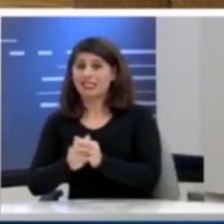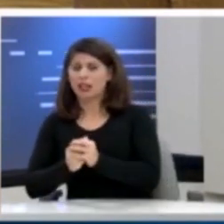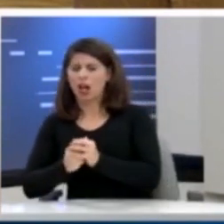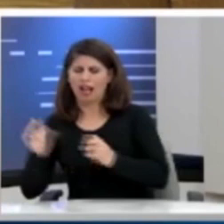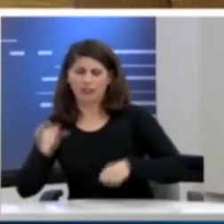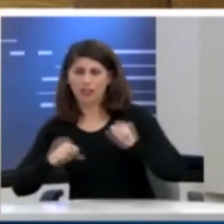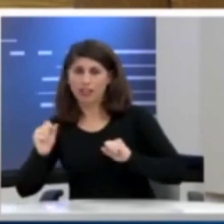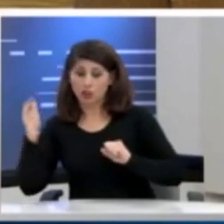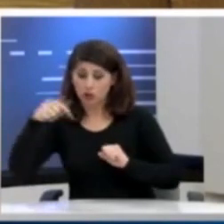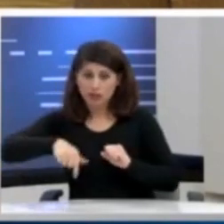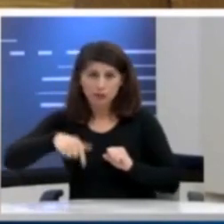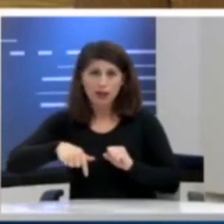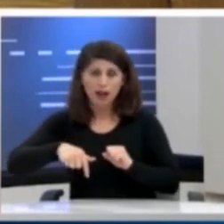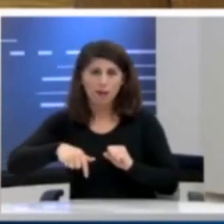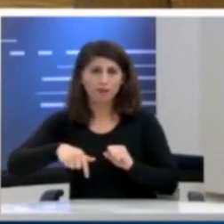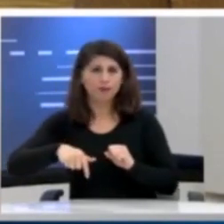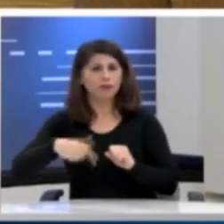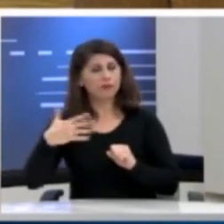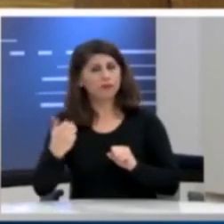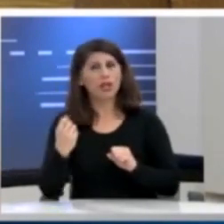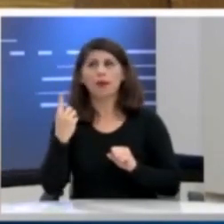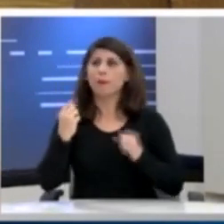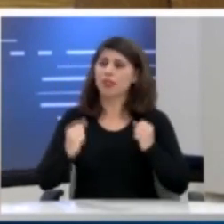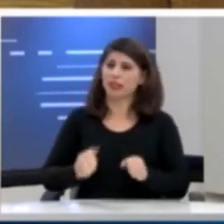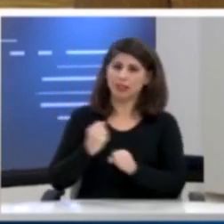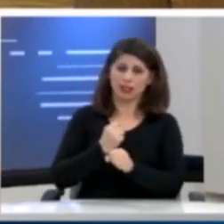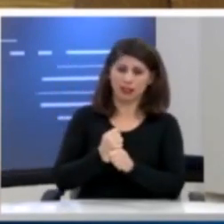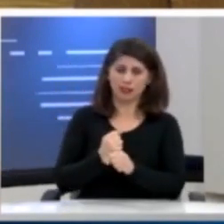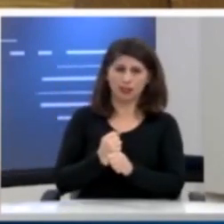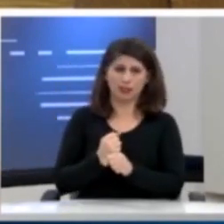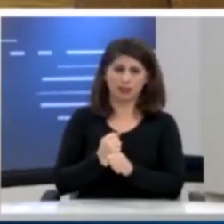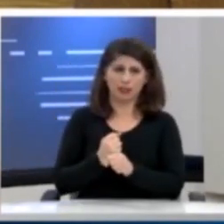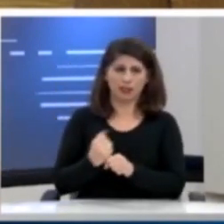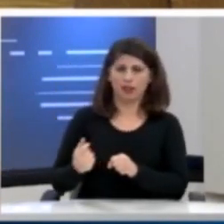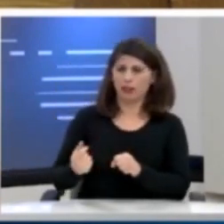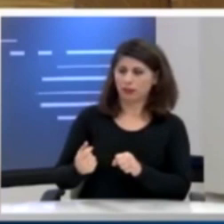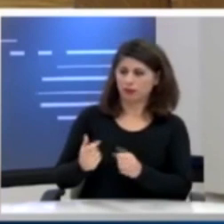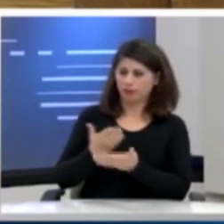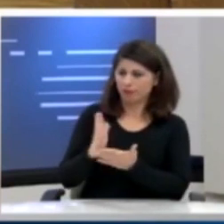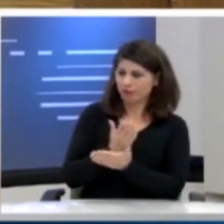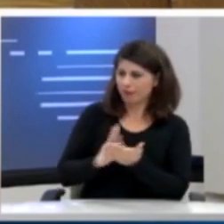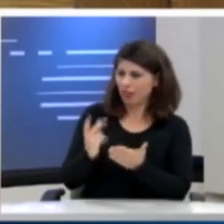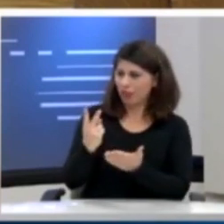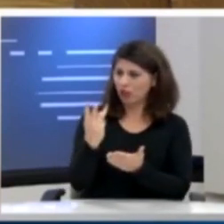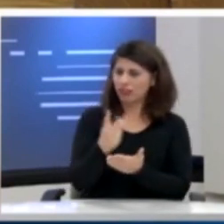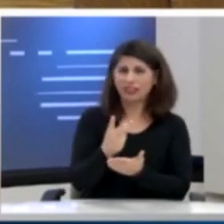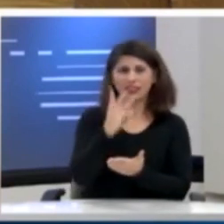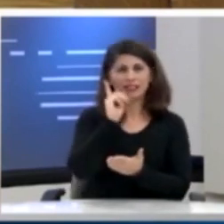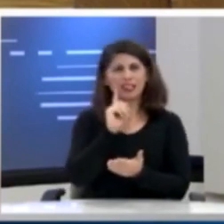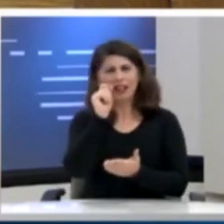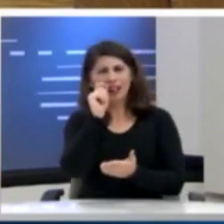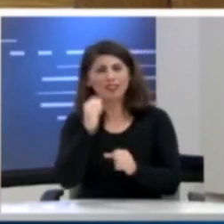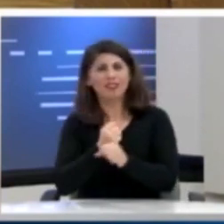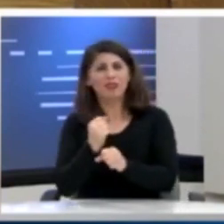και αντιδραστικό σήμερα είναι μια θέση εργασίας να μοιράζεται σε 2-3 εργαζόμενες και